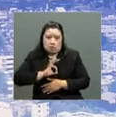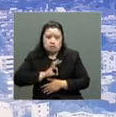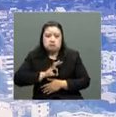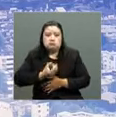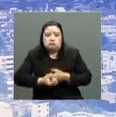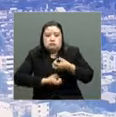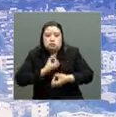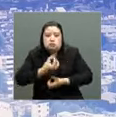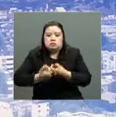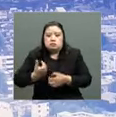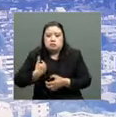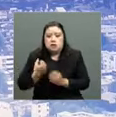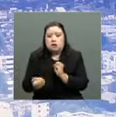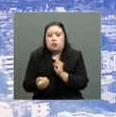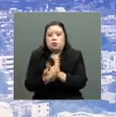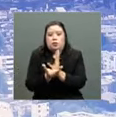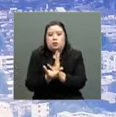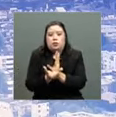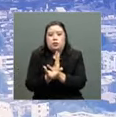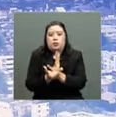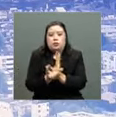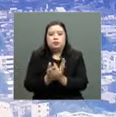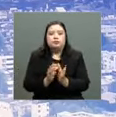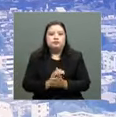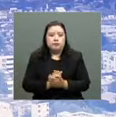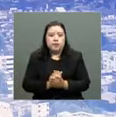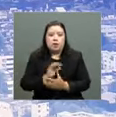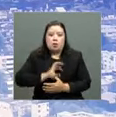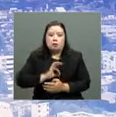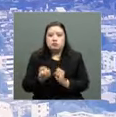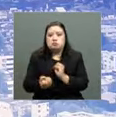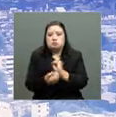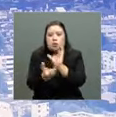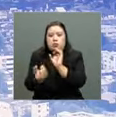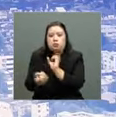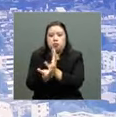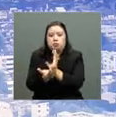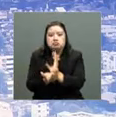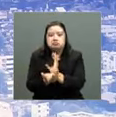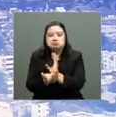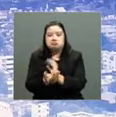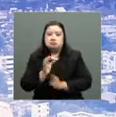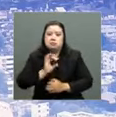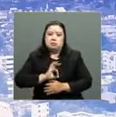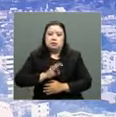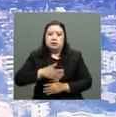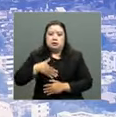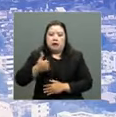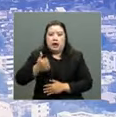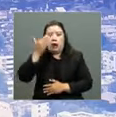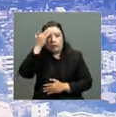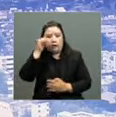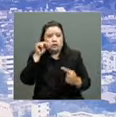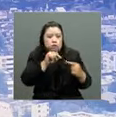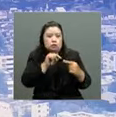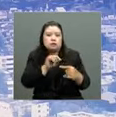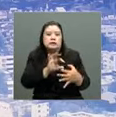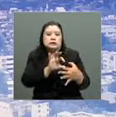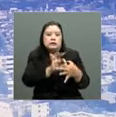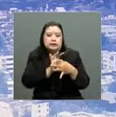ที่เราเรียกว่า acute stress reaction หรือการมีภาวะการตอบสนองต่อภ